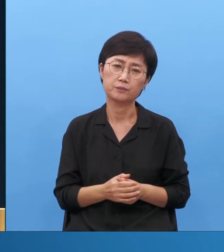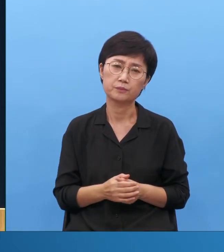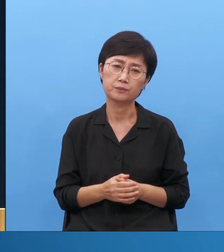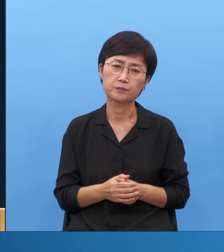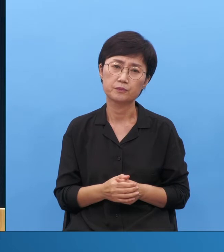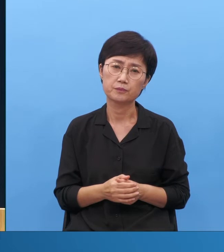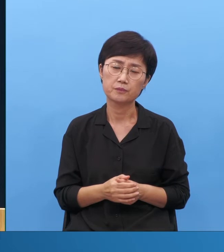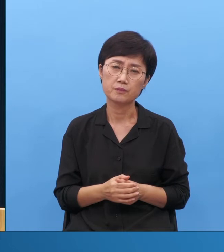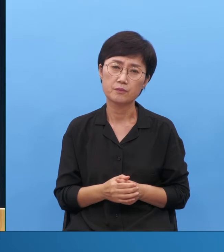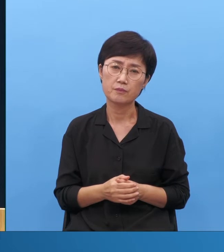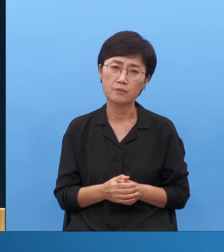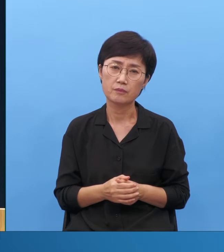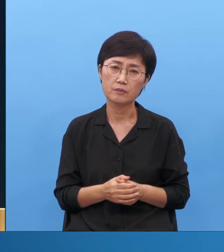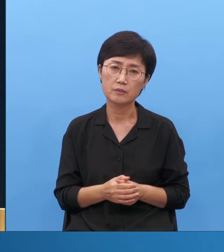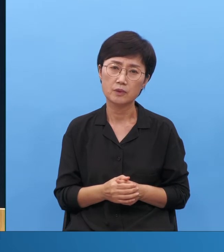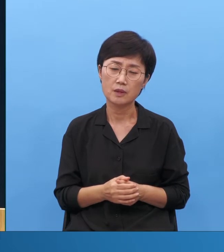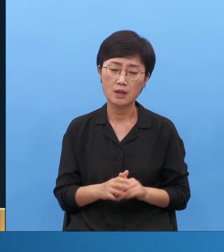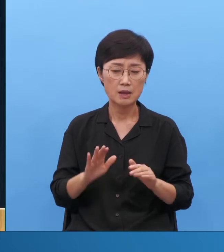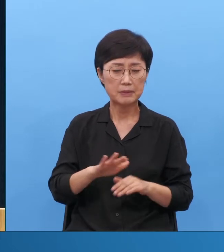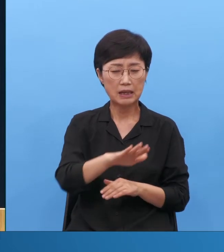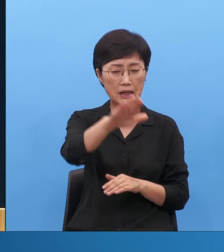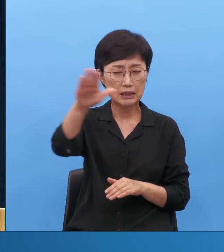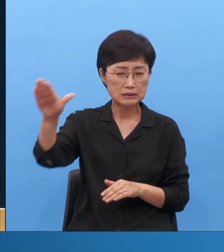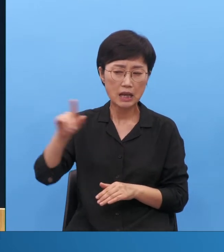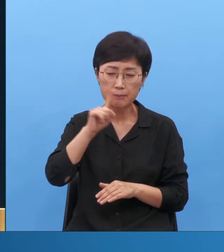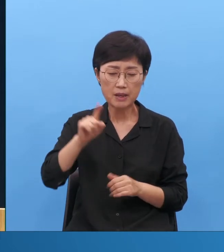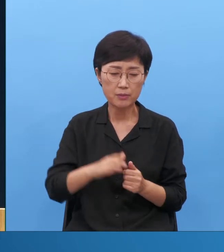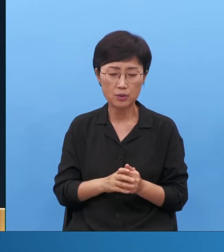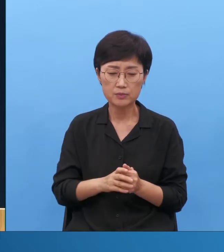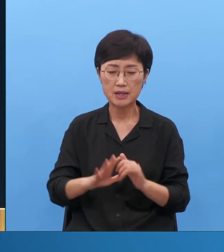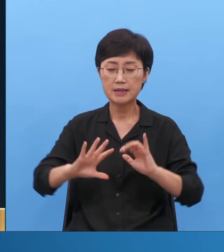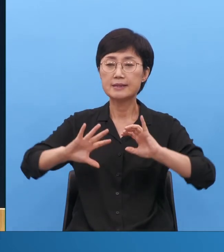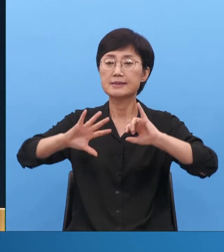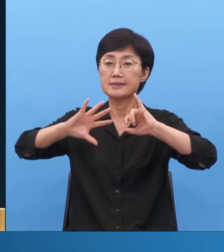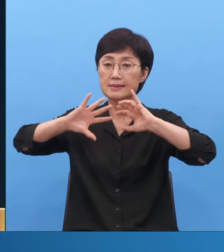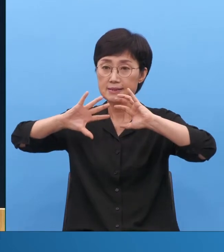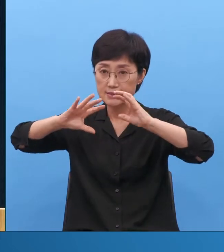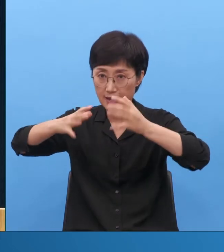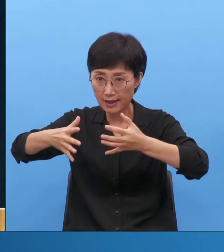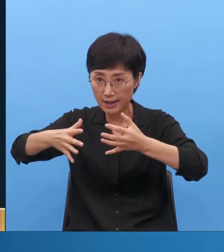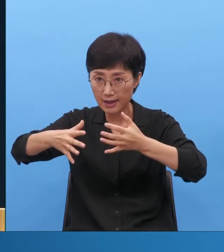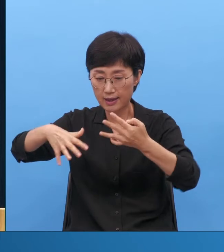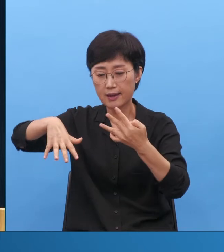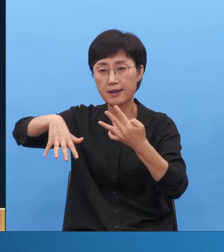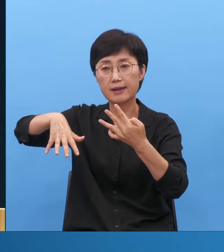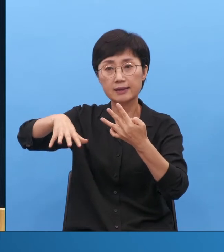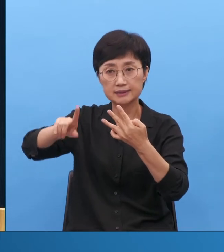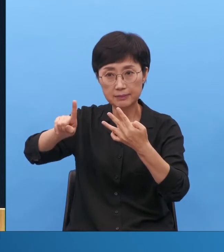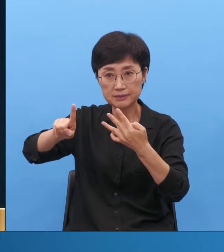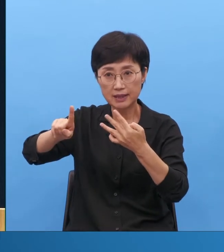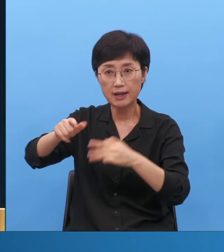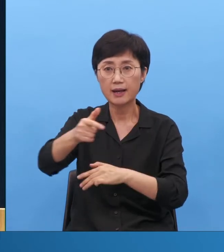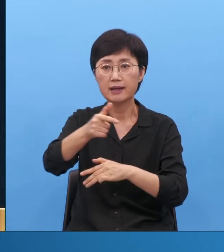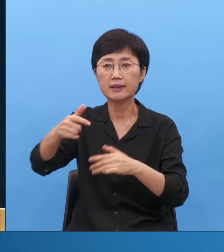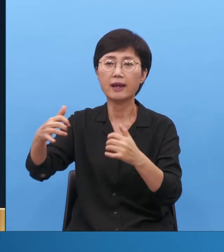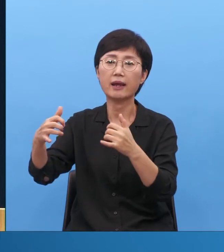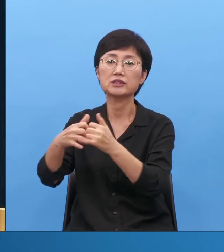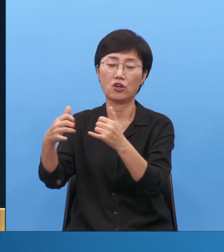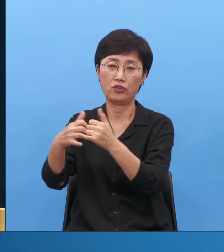사람들이 그러고 세계 3차 대전의 원인이 유대인이 될 것이라고 보고 있습니다. There are some scholars who say